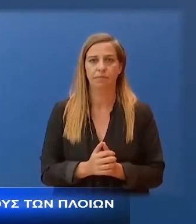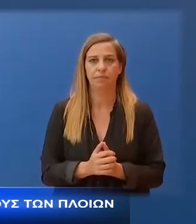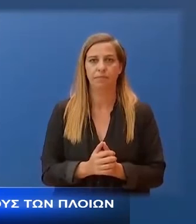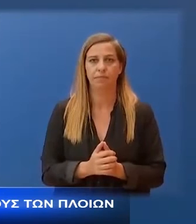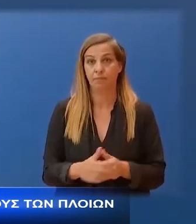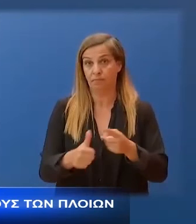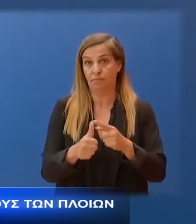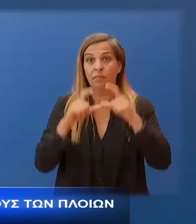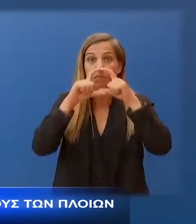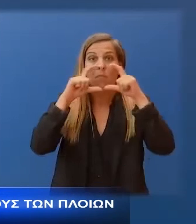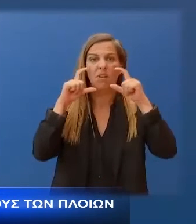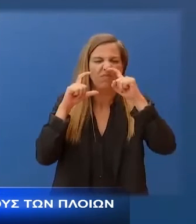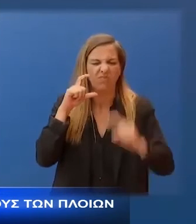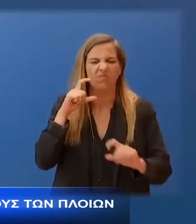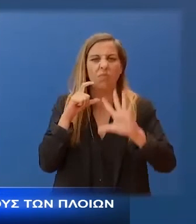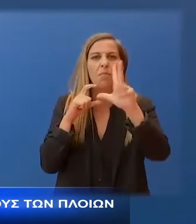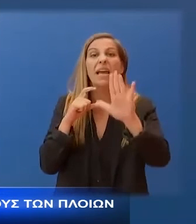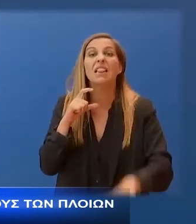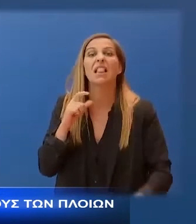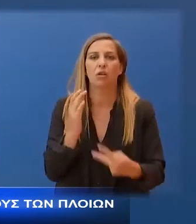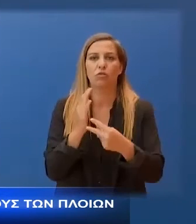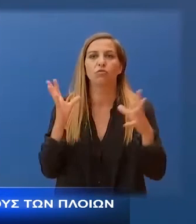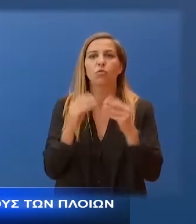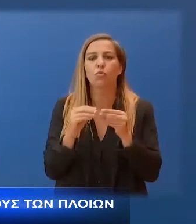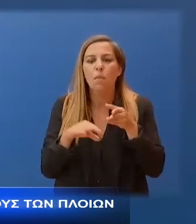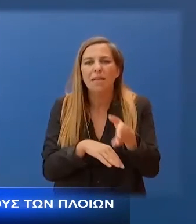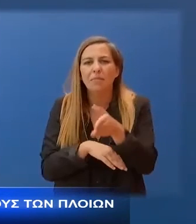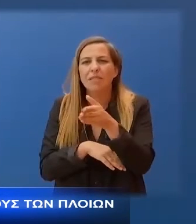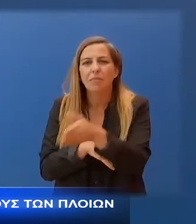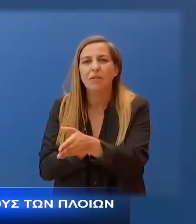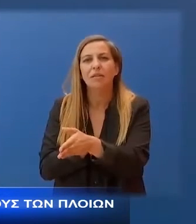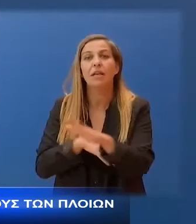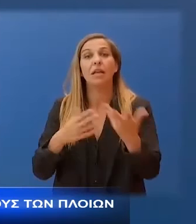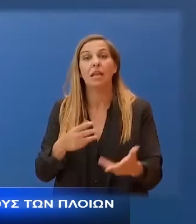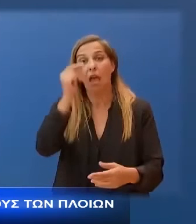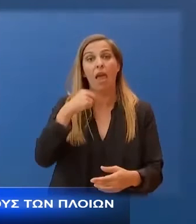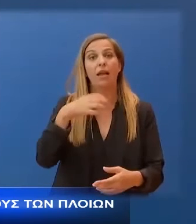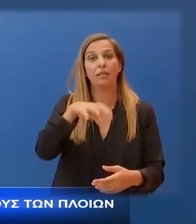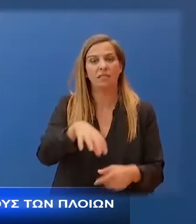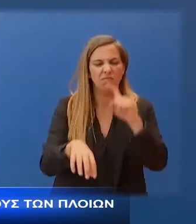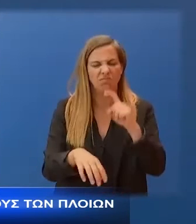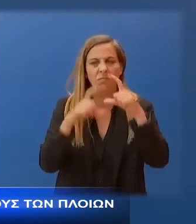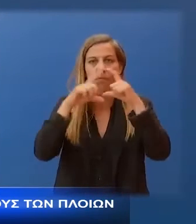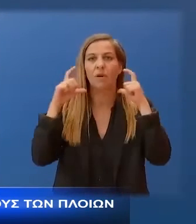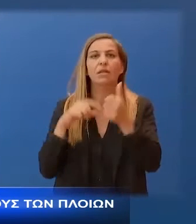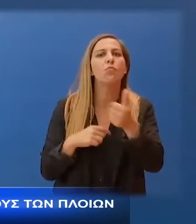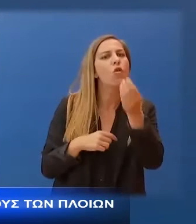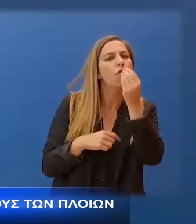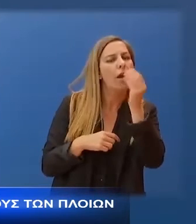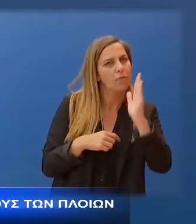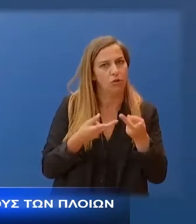την υποχρεωτική χρήση μάσκας μέχρι το τέλος Αυγούστου σε όλους τους κλειστούς χώρους, συμπεριλαμβανομένων των χώρων λατρείας, ενώ εξαιρούνται οι χώροι